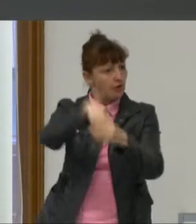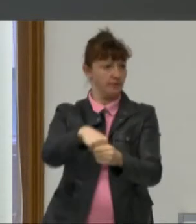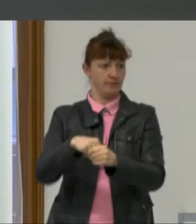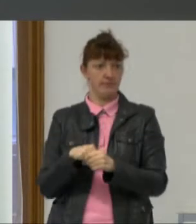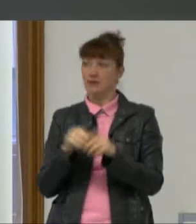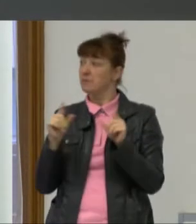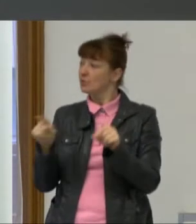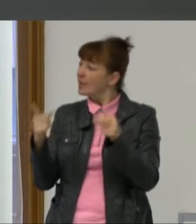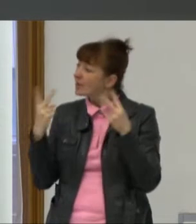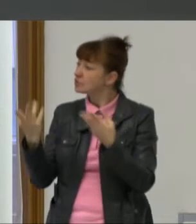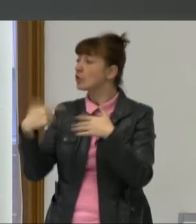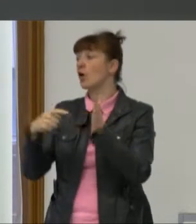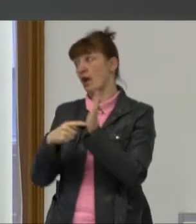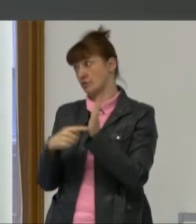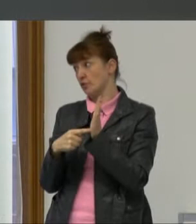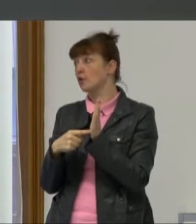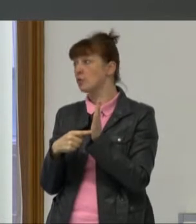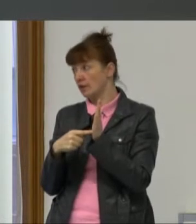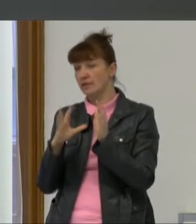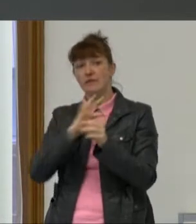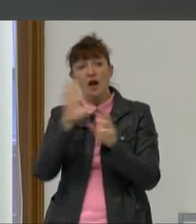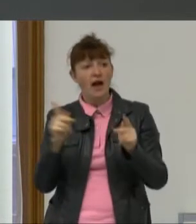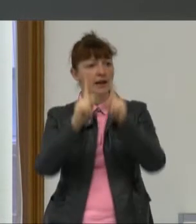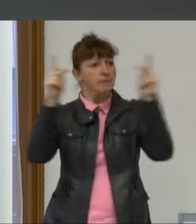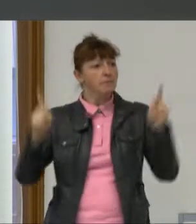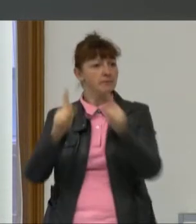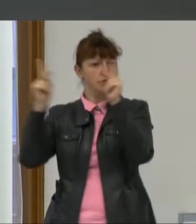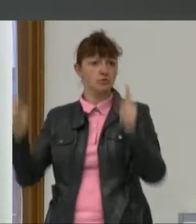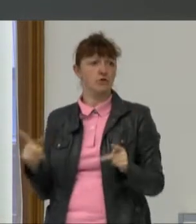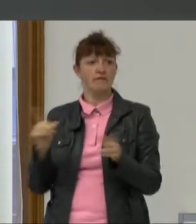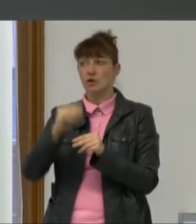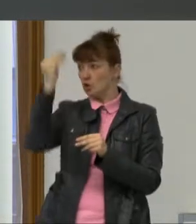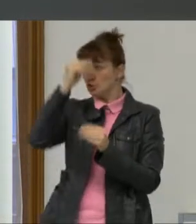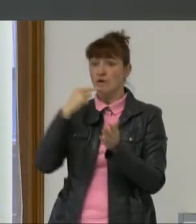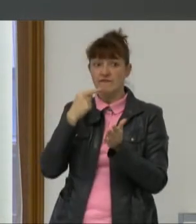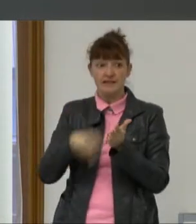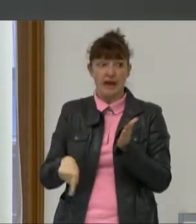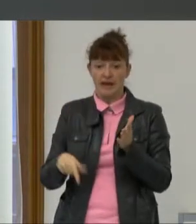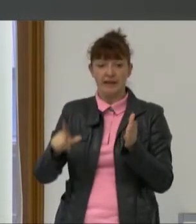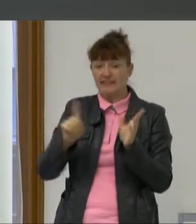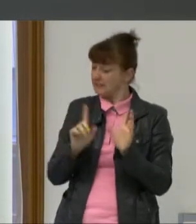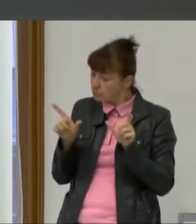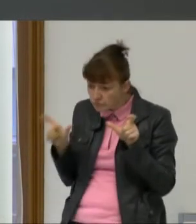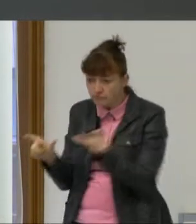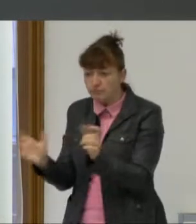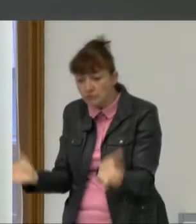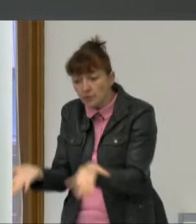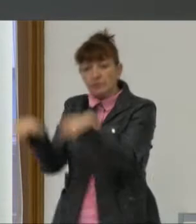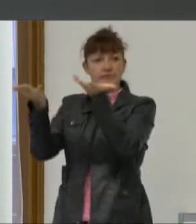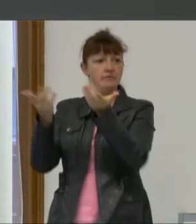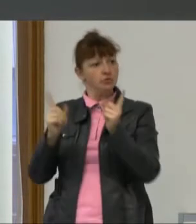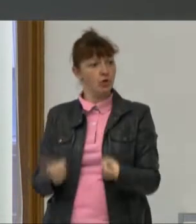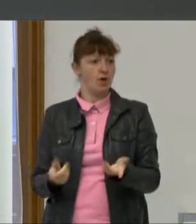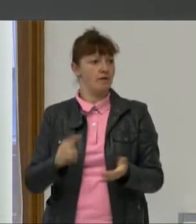heißt einfach die ganz große Herausforderung für alle Bildungsinstitutionen, Schulversagen zu verhindern und zu verringern. Die Chancen